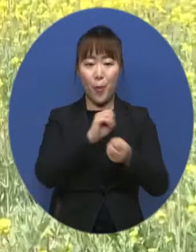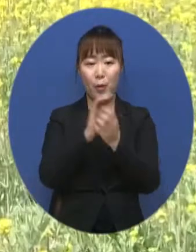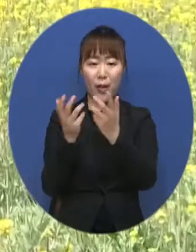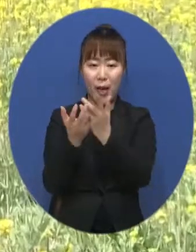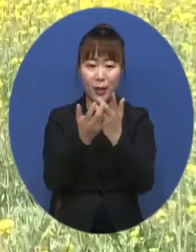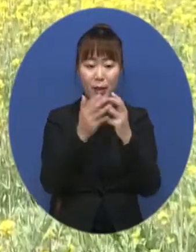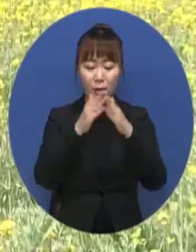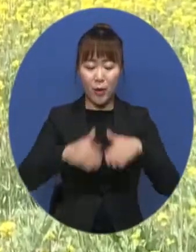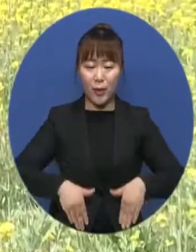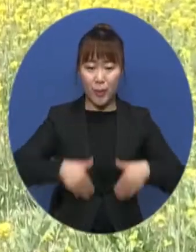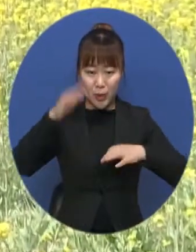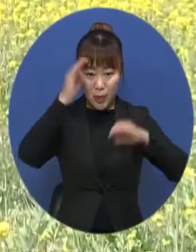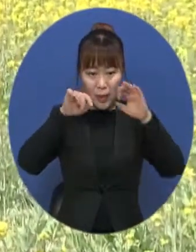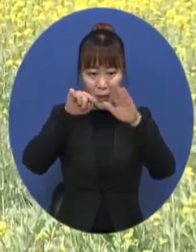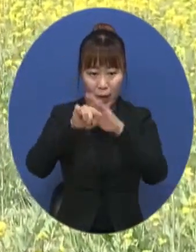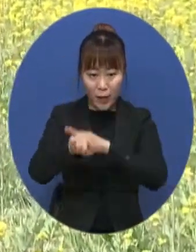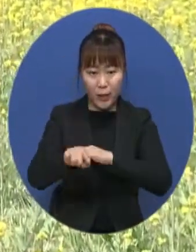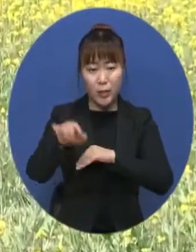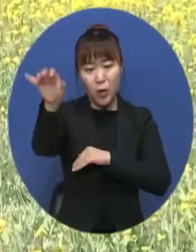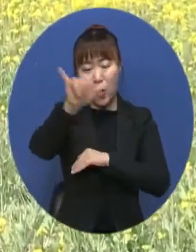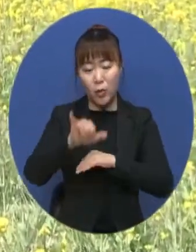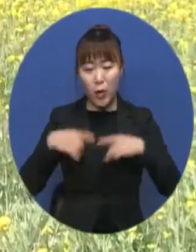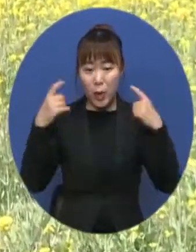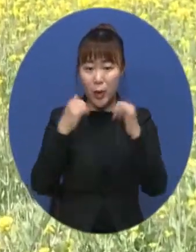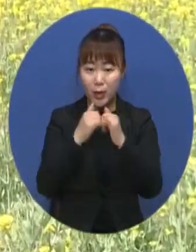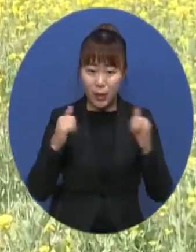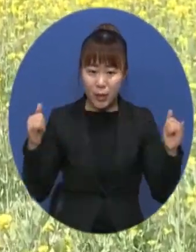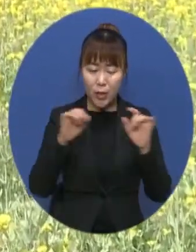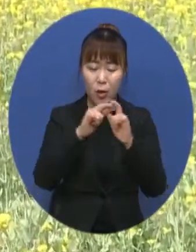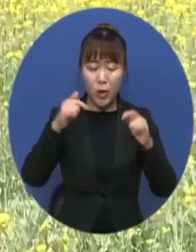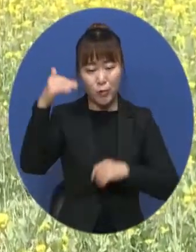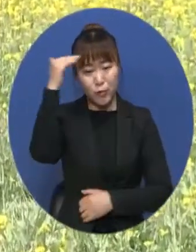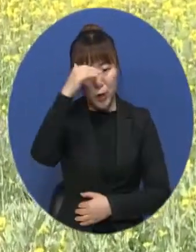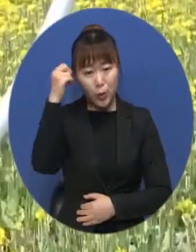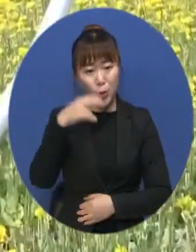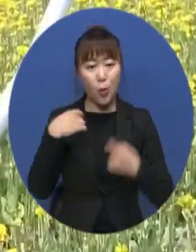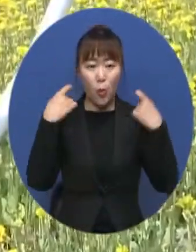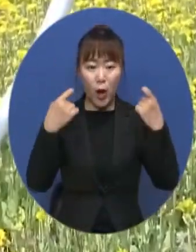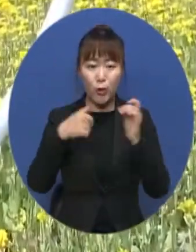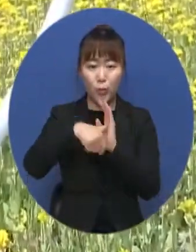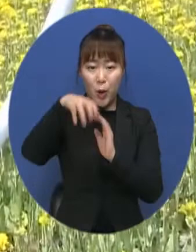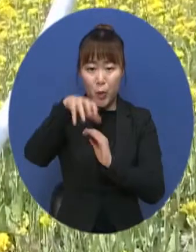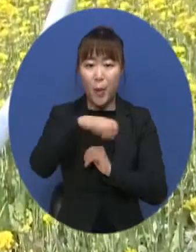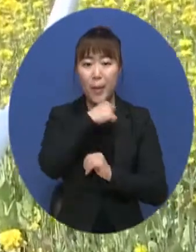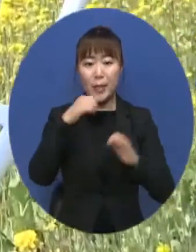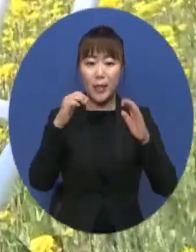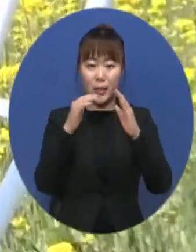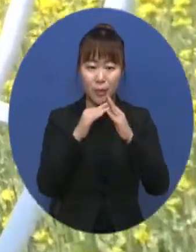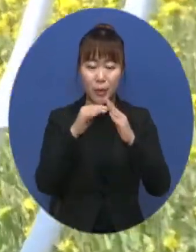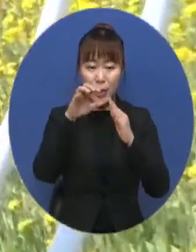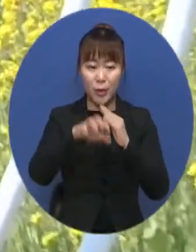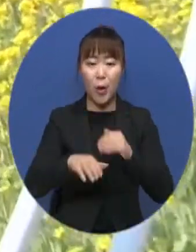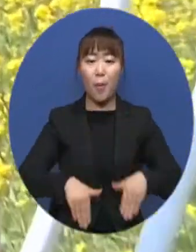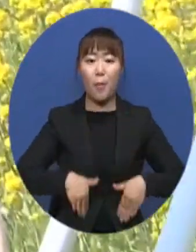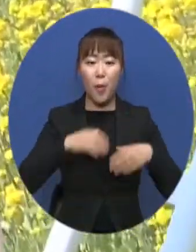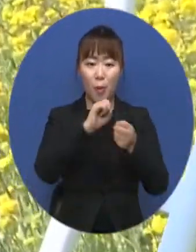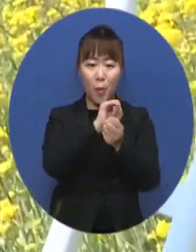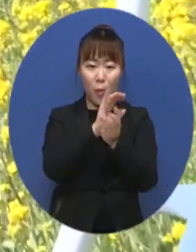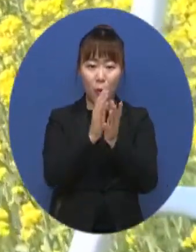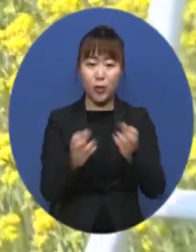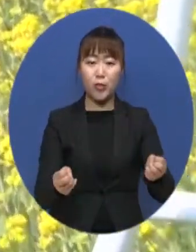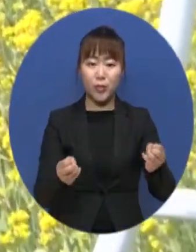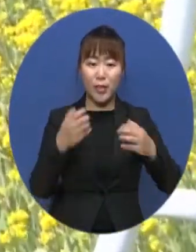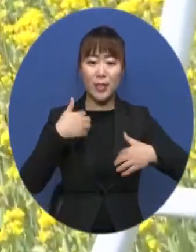가득한 전라남도를 찾는 전국 각지의 관광객들은 다양한 볼거리와 관광명소, 맛집 등에서 봄꽃축제를 한껏